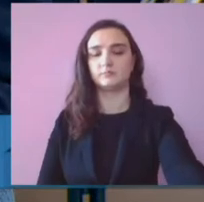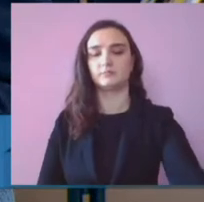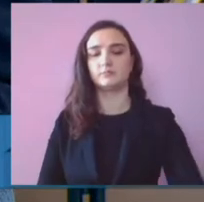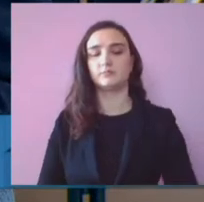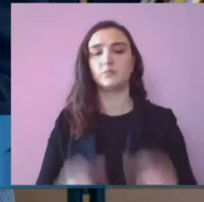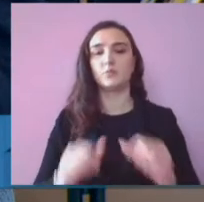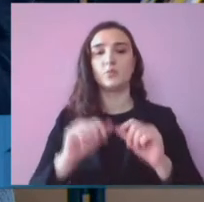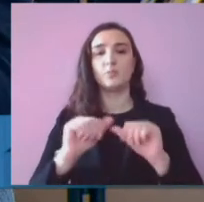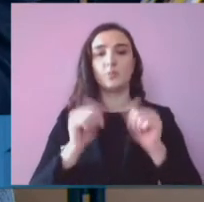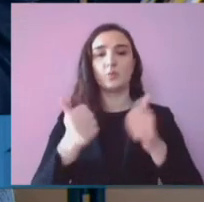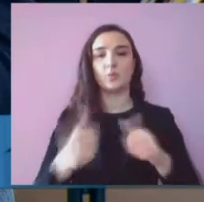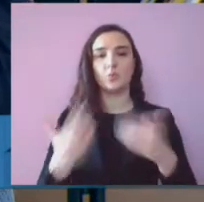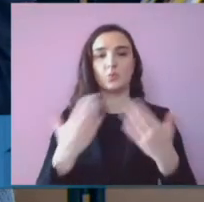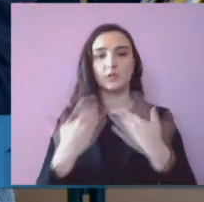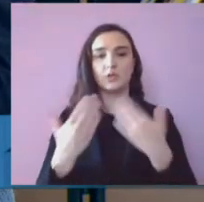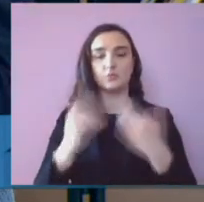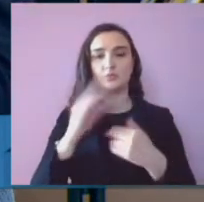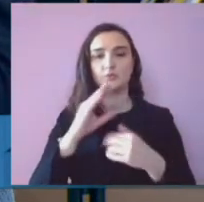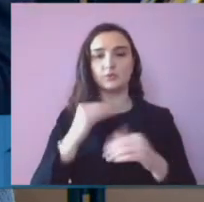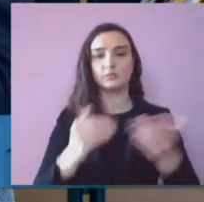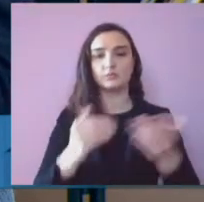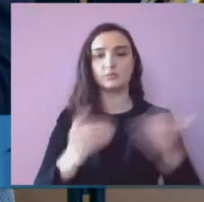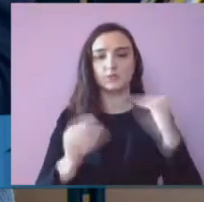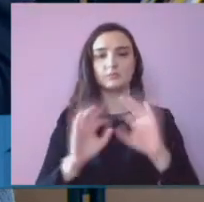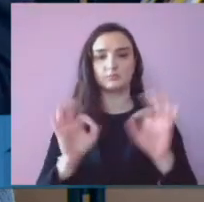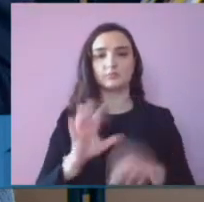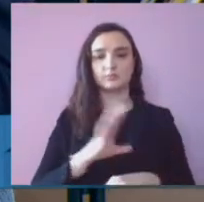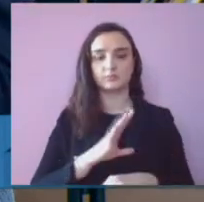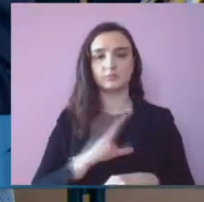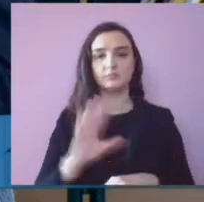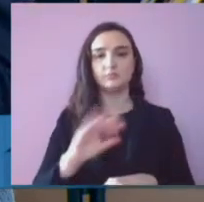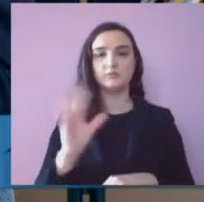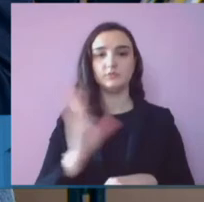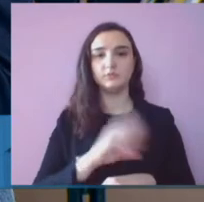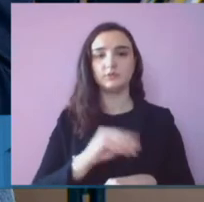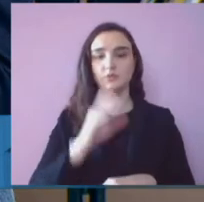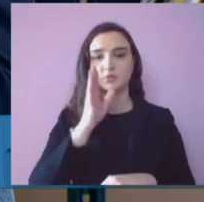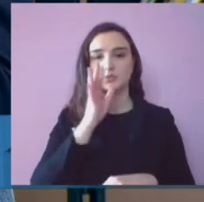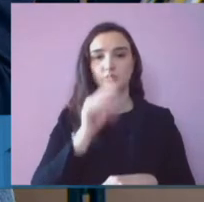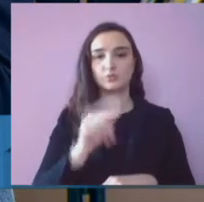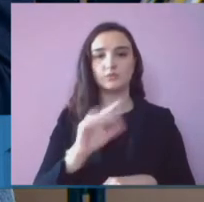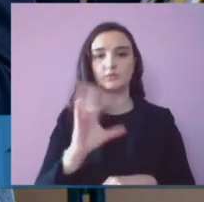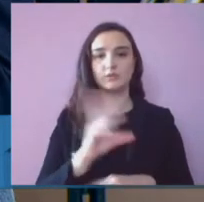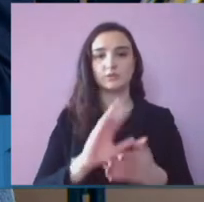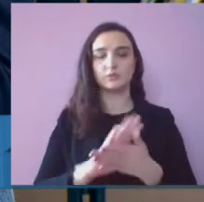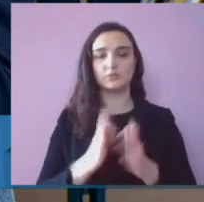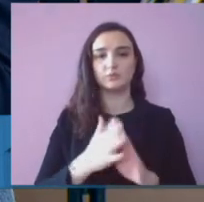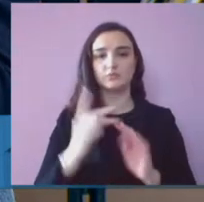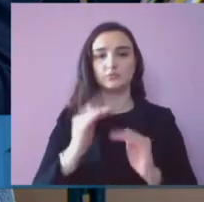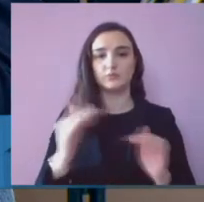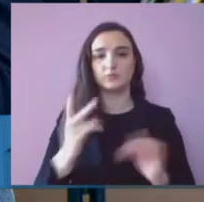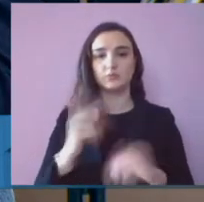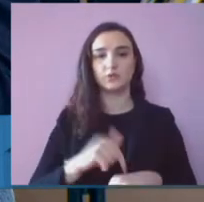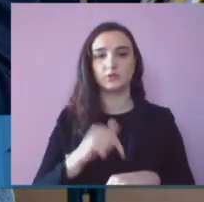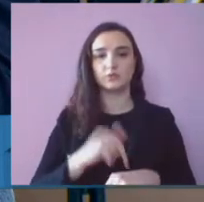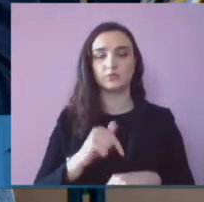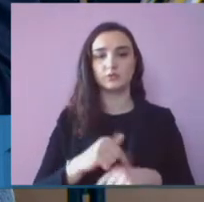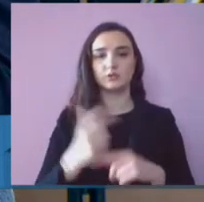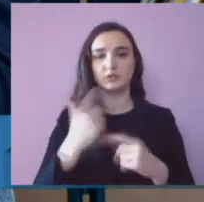ურთიერთობისა, როდესაც წეღანას დაიწყე საუბარი, ყველა მომენტში, ყველა სიტუაციაში ბავშვმა უნდა იგრძნოს